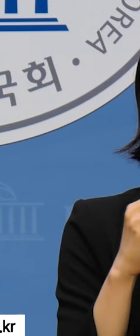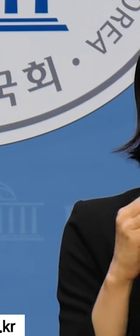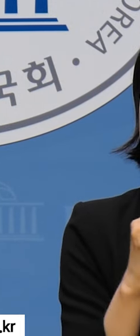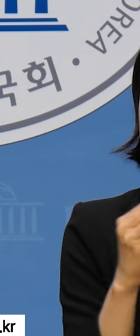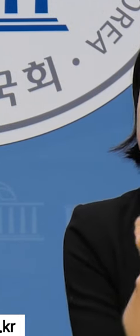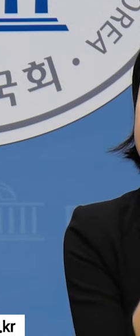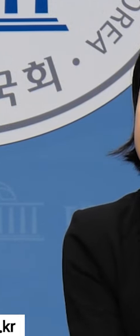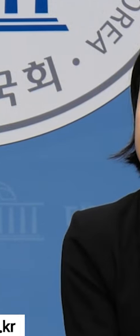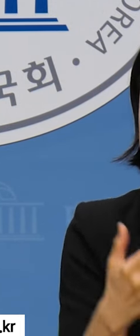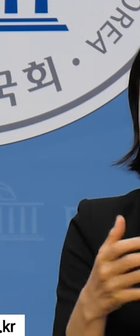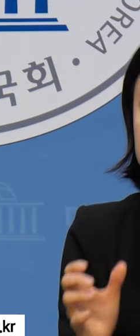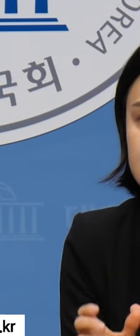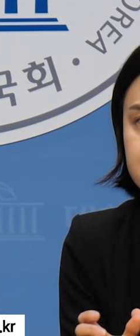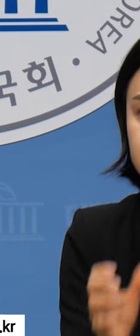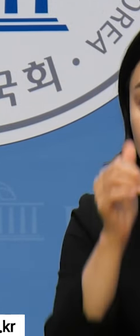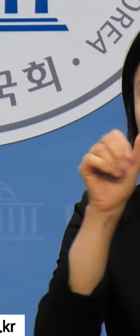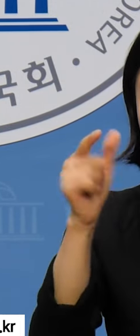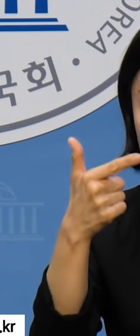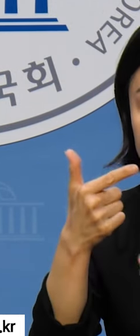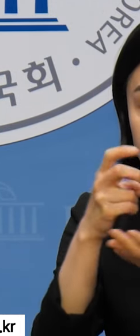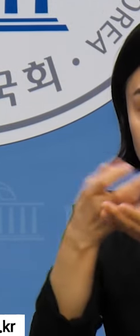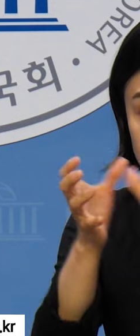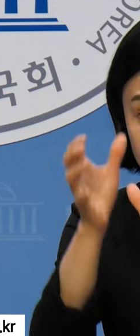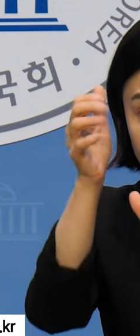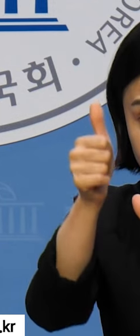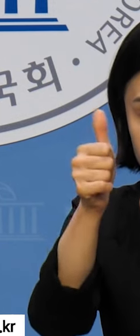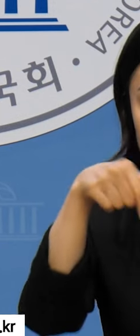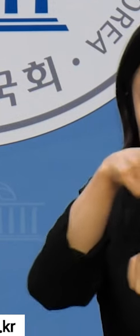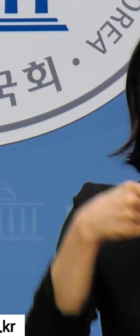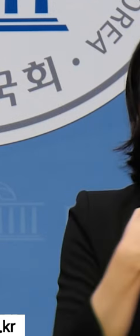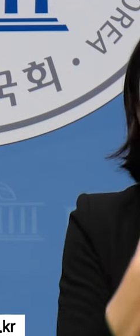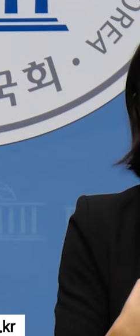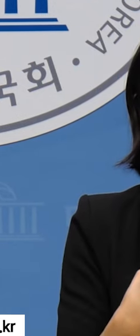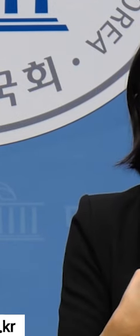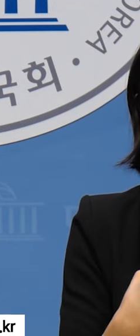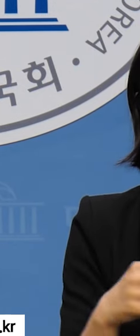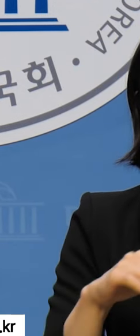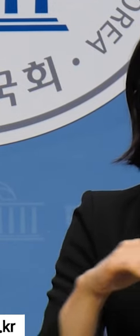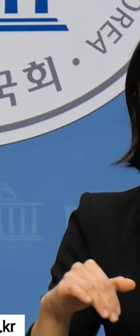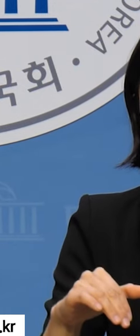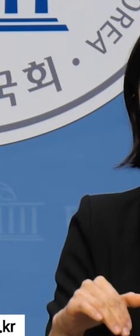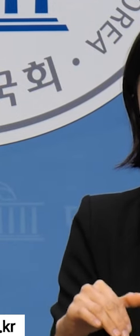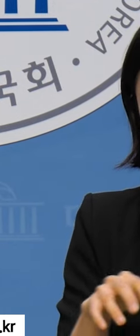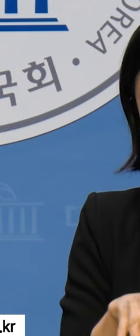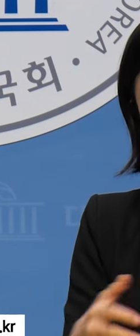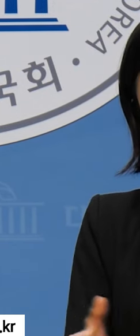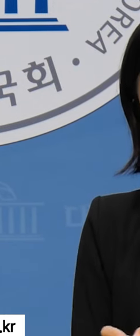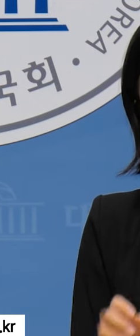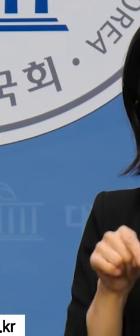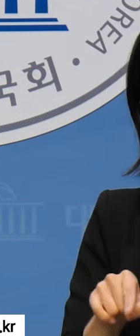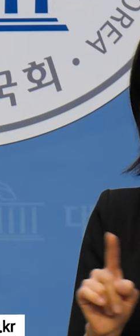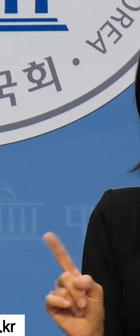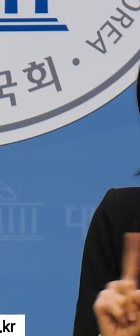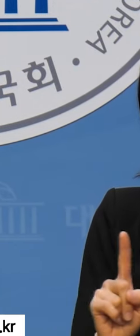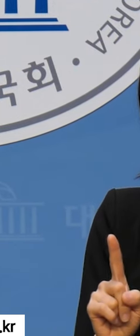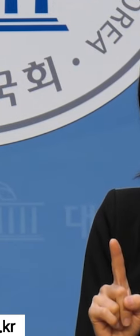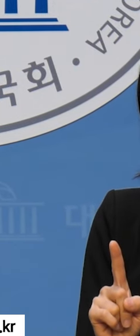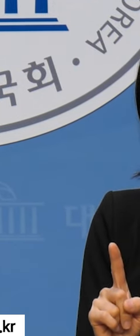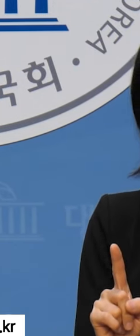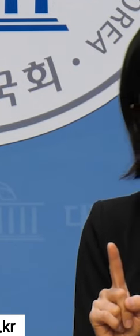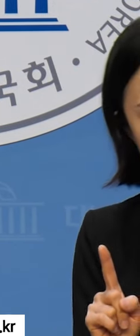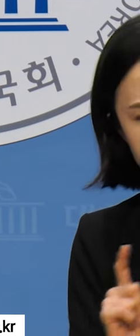당대표 후보가 법무부장관 시절부터 운영했다는 사설 조직의 실체가 무엇인지를 국민